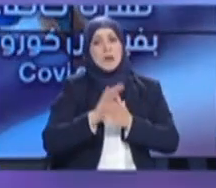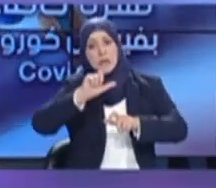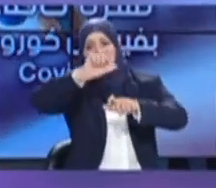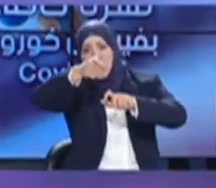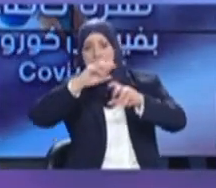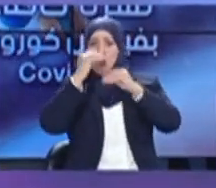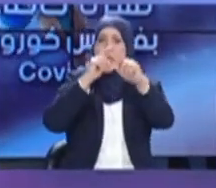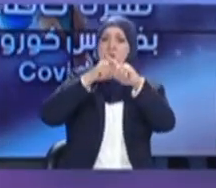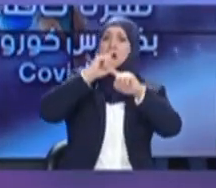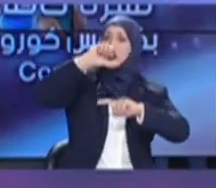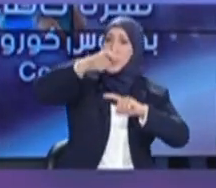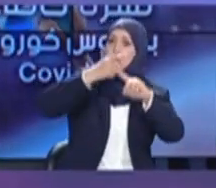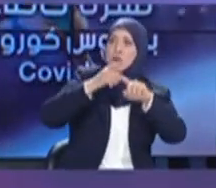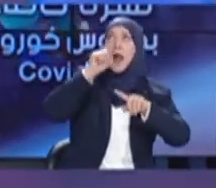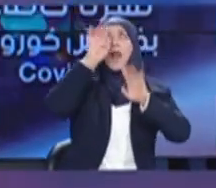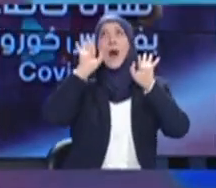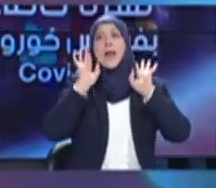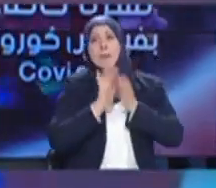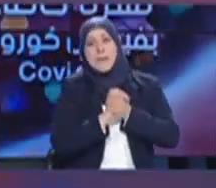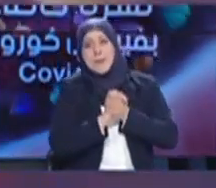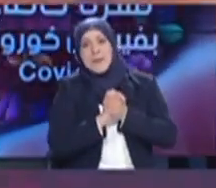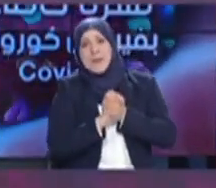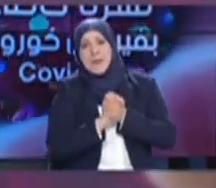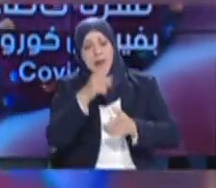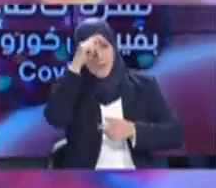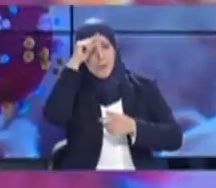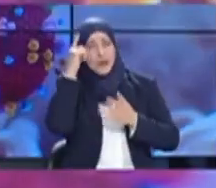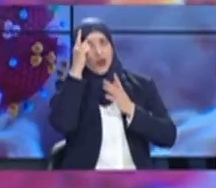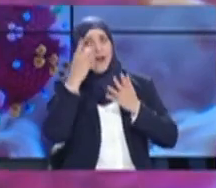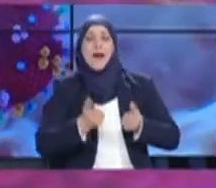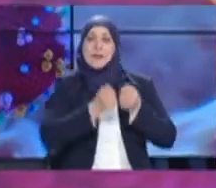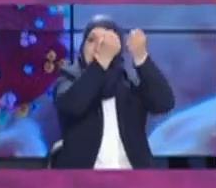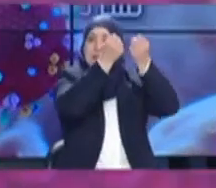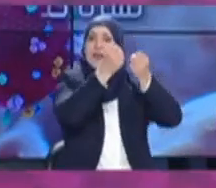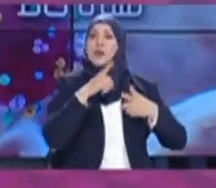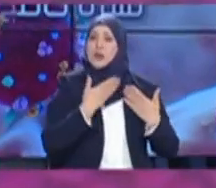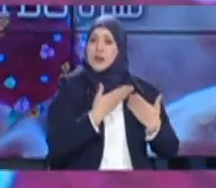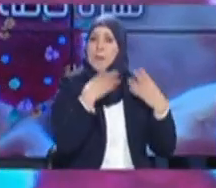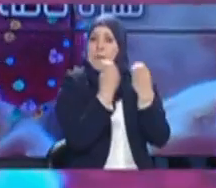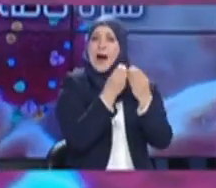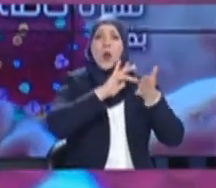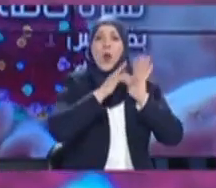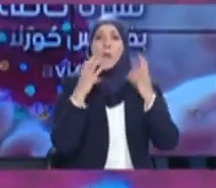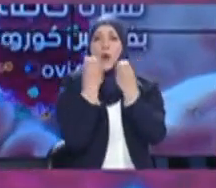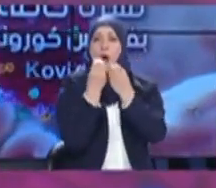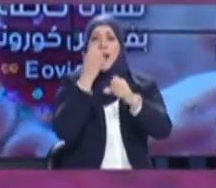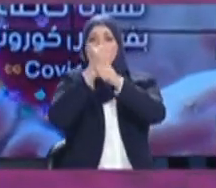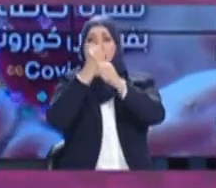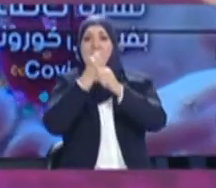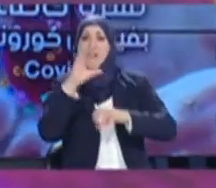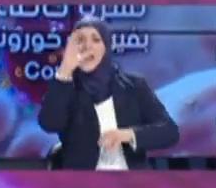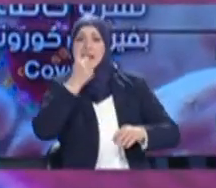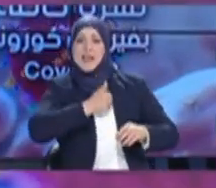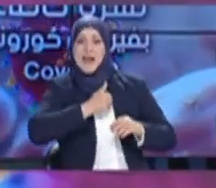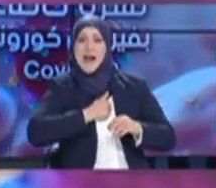شهر ونص الله اعلم، فهمت؟ هذا في علم الغيب. بالتوفيق اذا وشكرا ليك ويعطيك صحه انت وكل اللي في القطاع الخاص اللي هما كذلك قاعدين